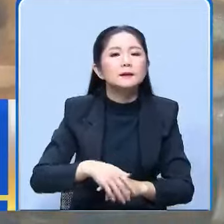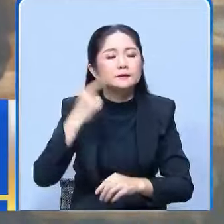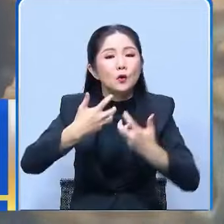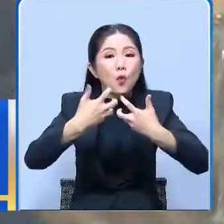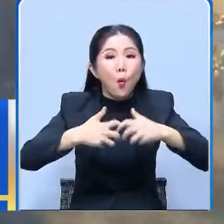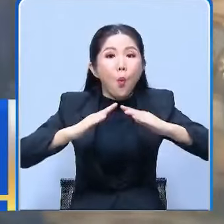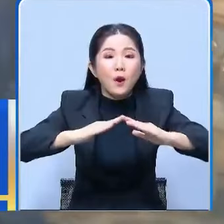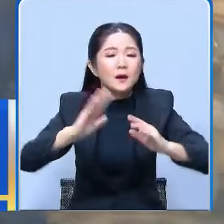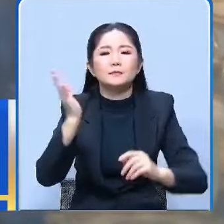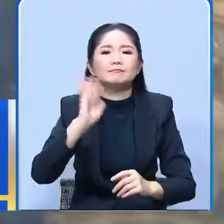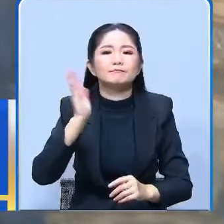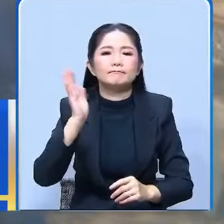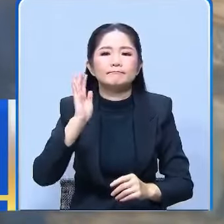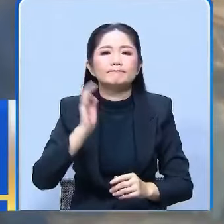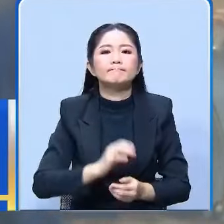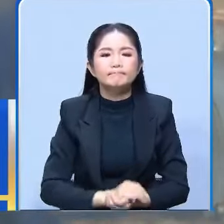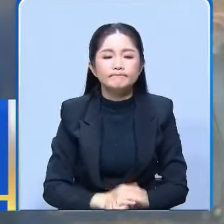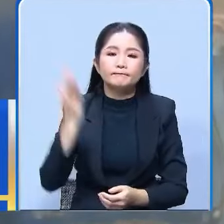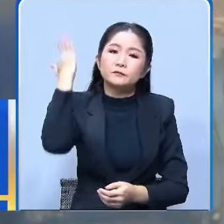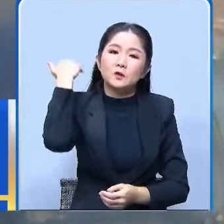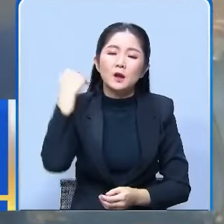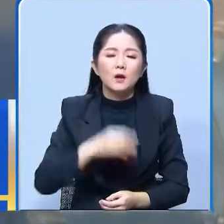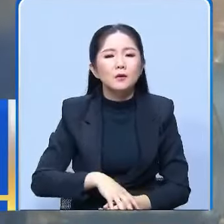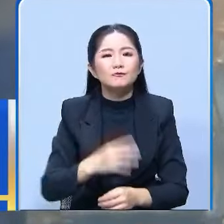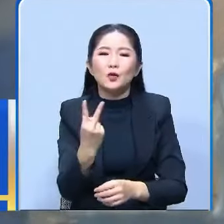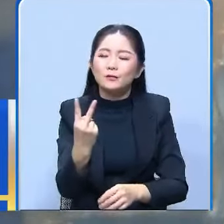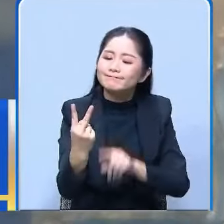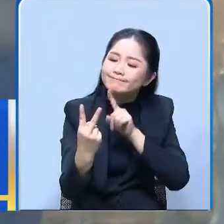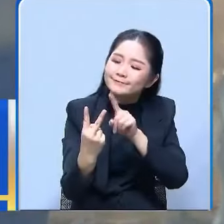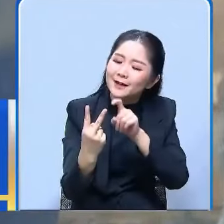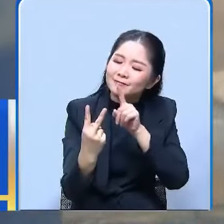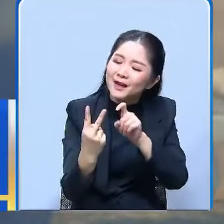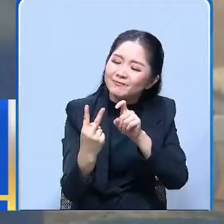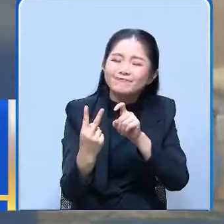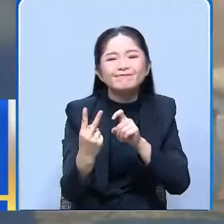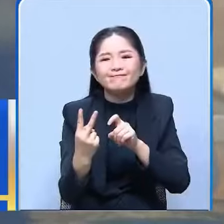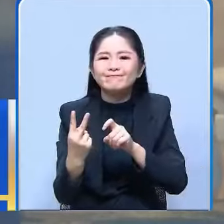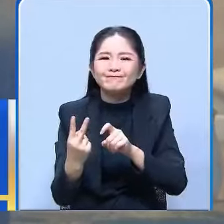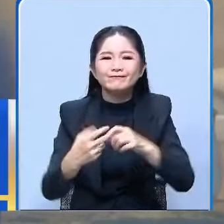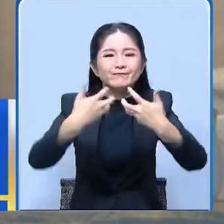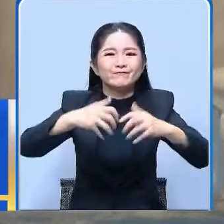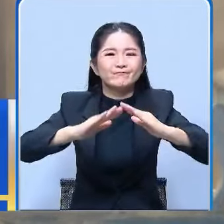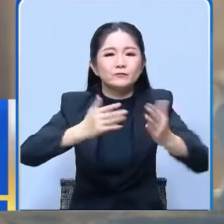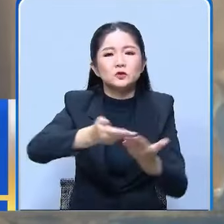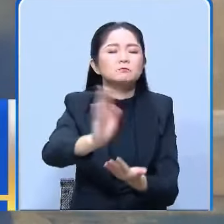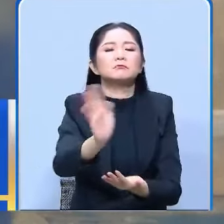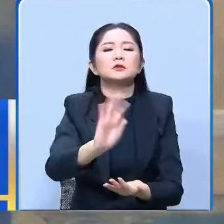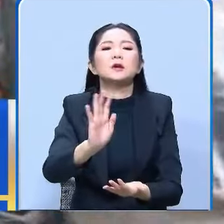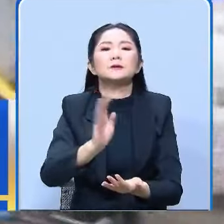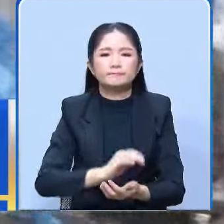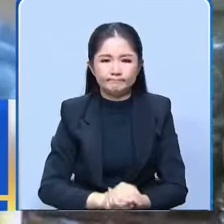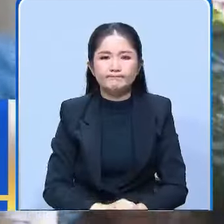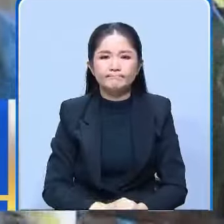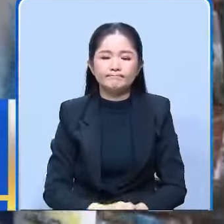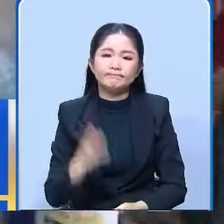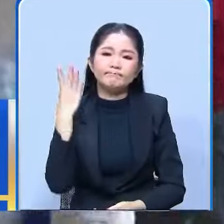ที่คุณพิทพงศ์ผู้สื่อข่าวของเราเคยไปสอบถามครั้งแรกเพราะยังติดค้างชำระค่าสินค้ากันอยู ่ค่ะ เมื่อวานนี้เป็นคิวของ